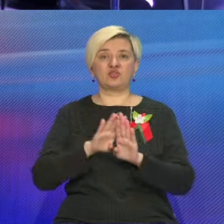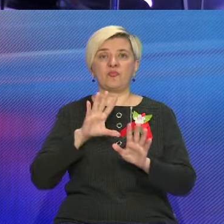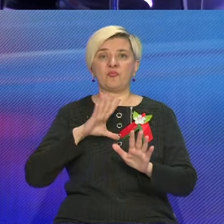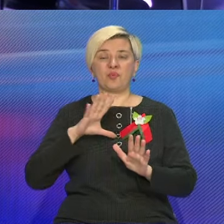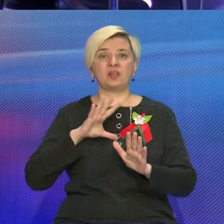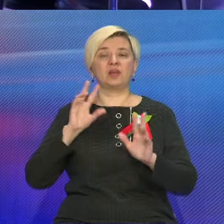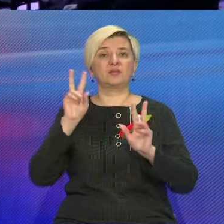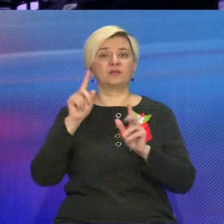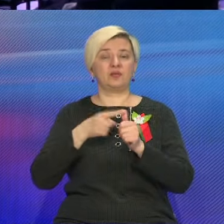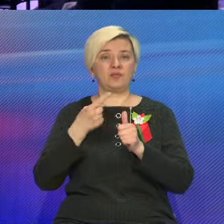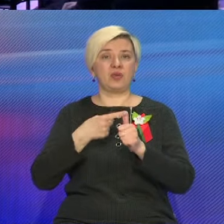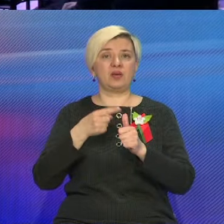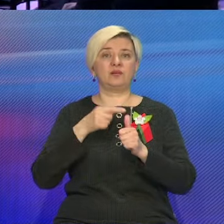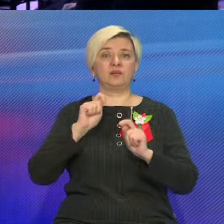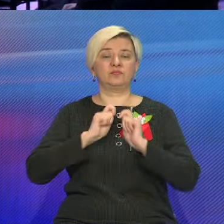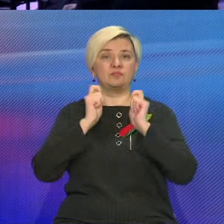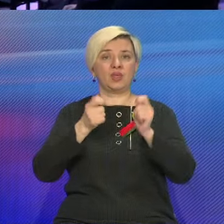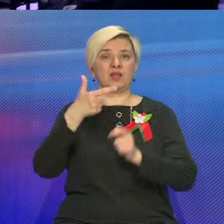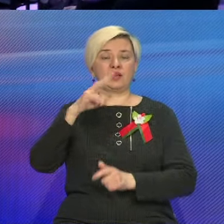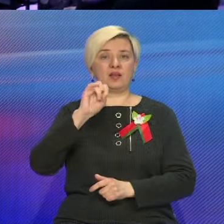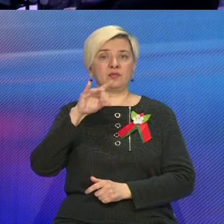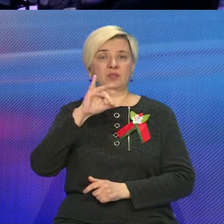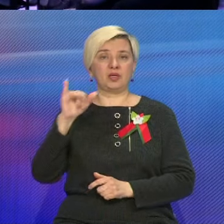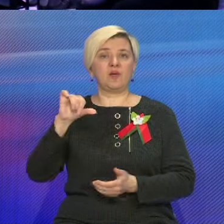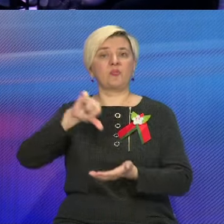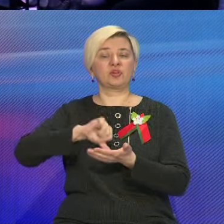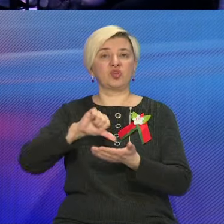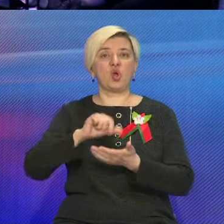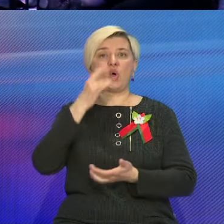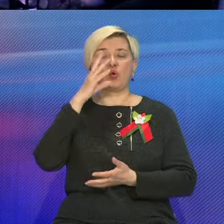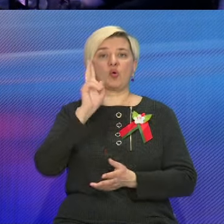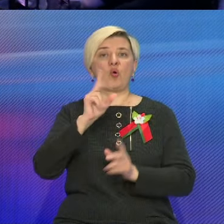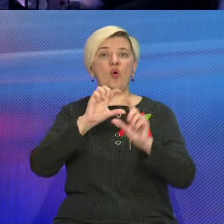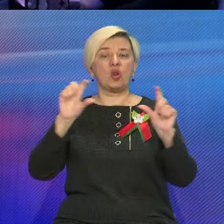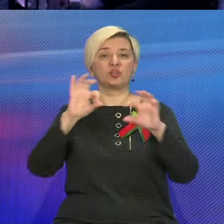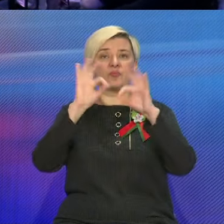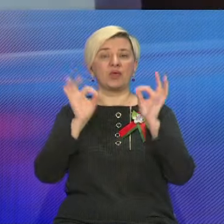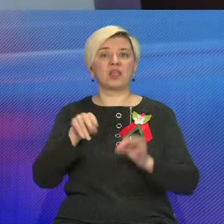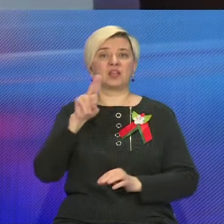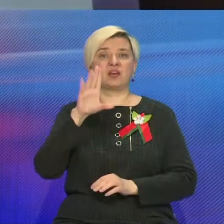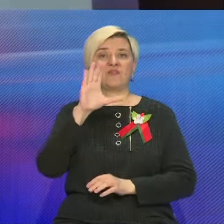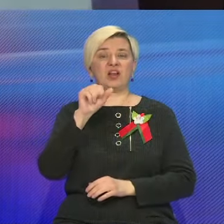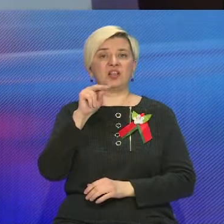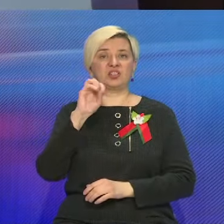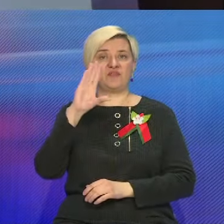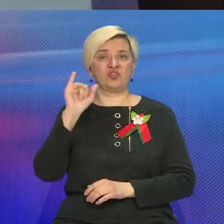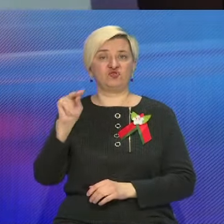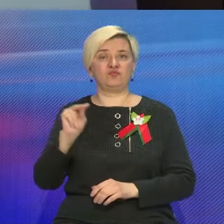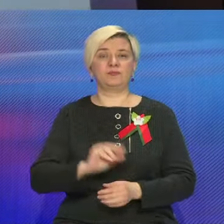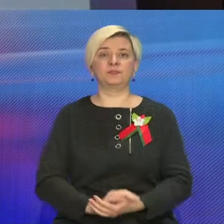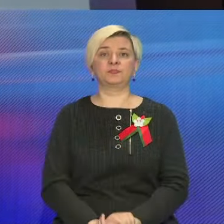гран-при. Вышейшую знагороду завоевала представница Гродинского колледжа мастерства Дарья Велясевич.